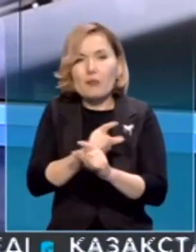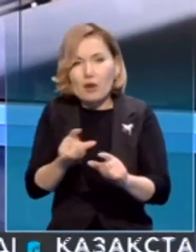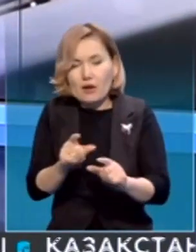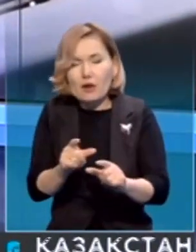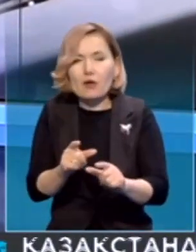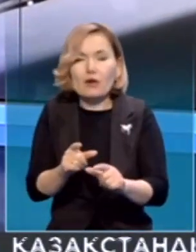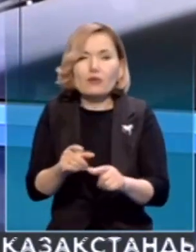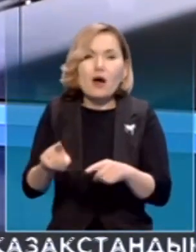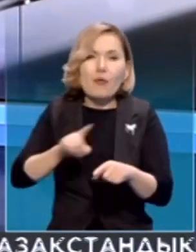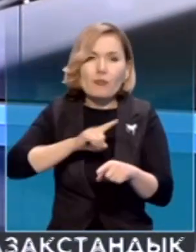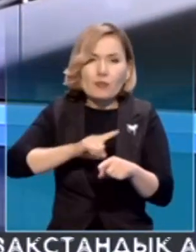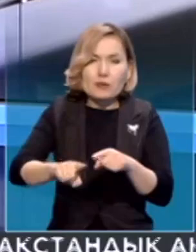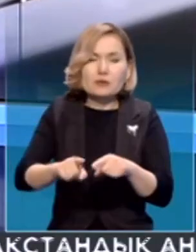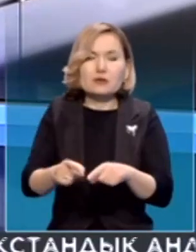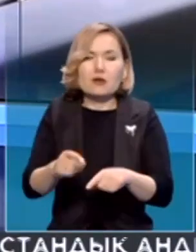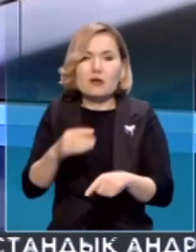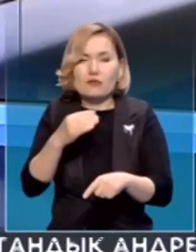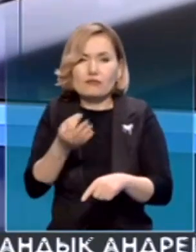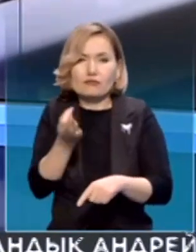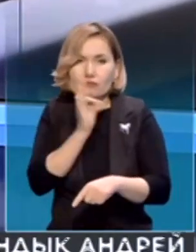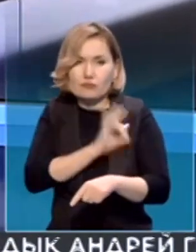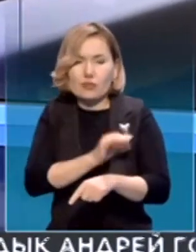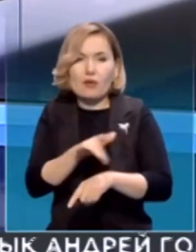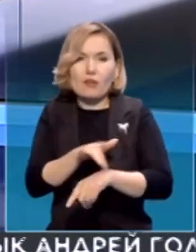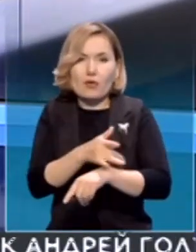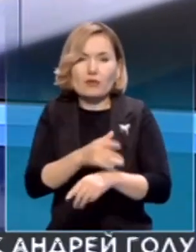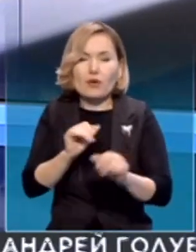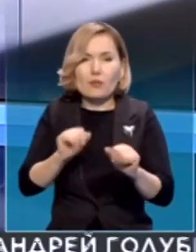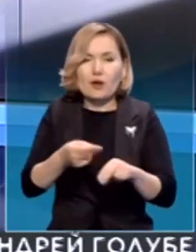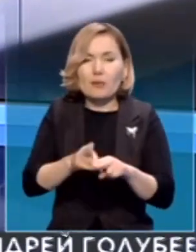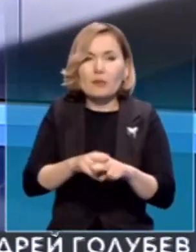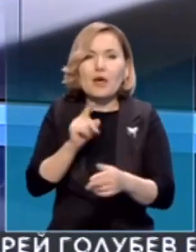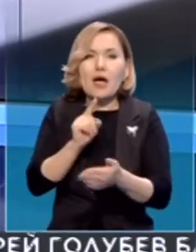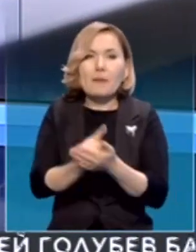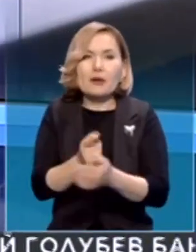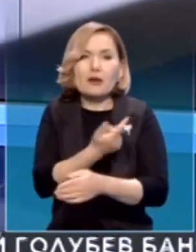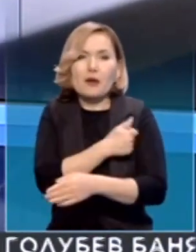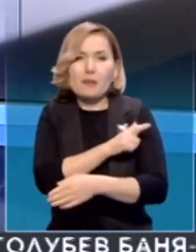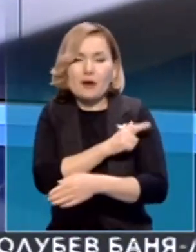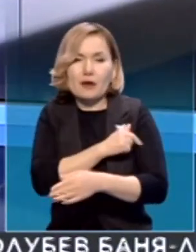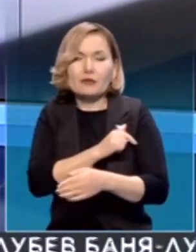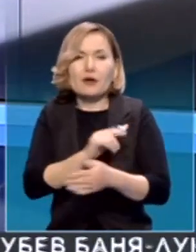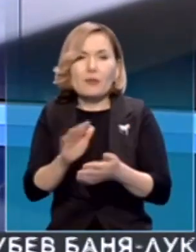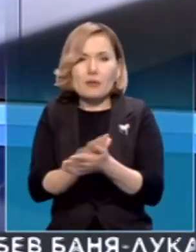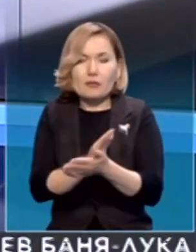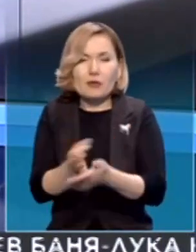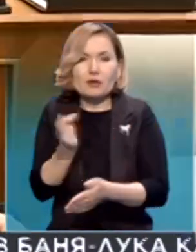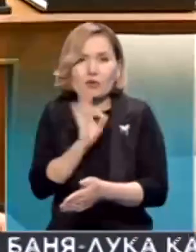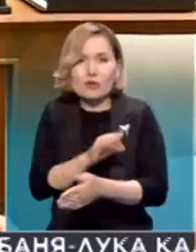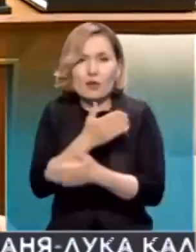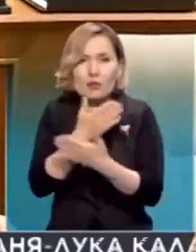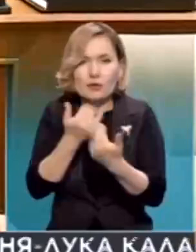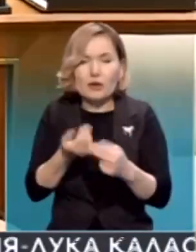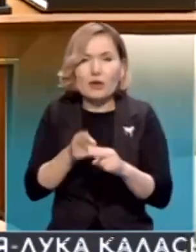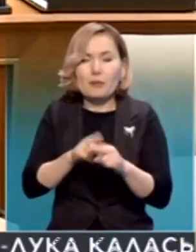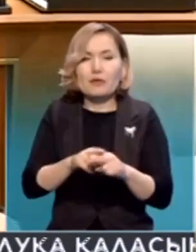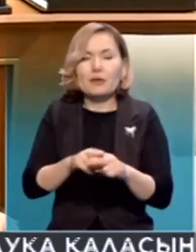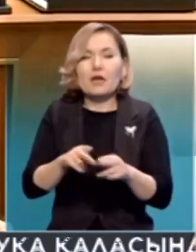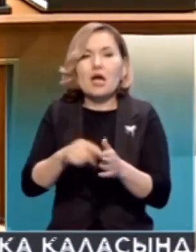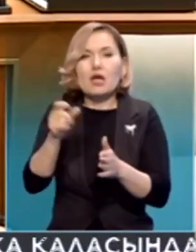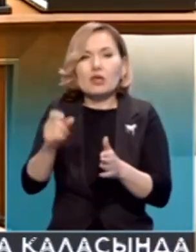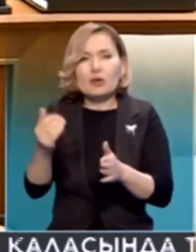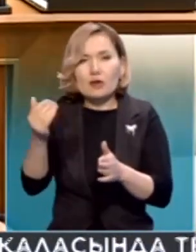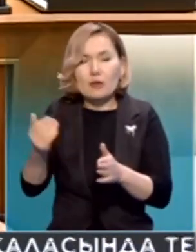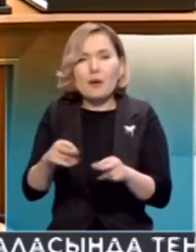қымбат болса да жылдамын таңдайды. Яғни міндетті әлеуметтік медициналық сақтандыру тиімсіз болып тұр. Мәжіліс депутаты Асхат